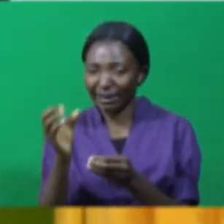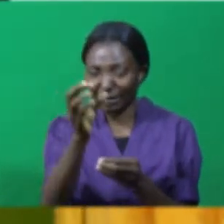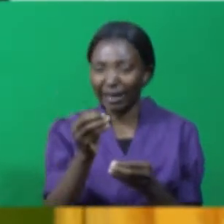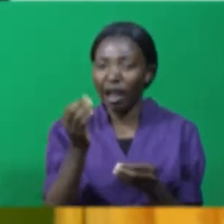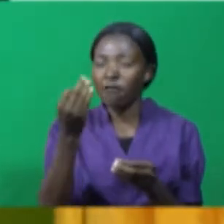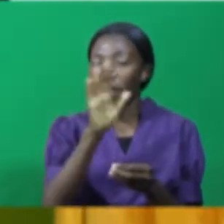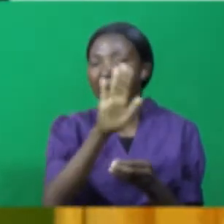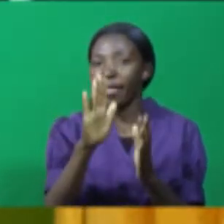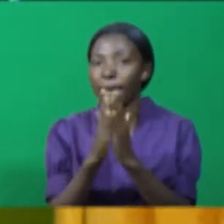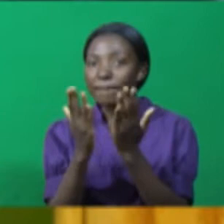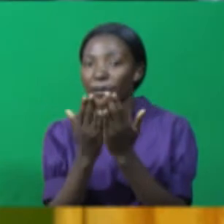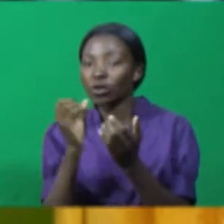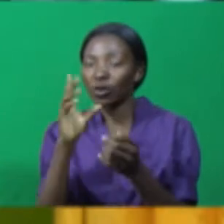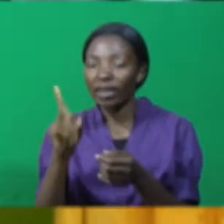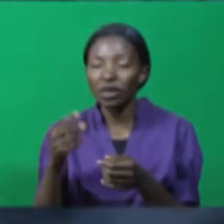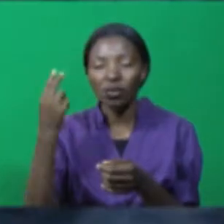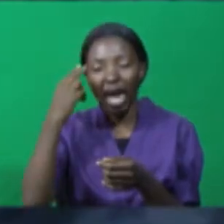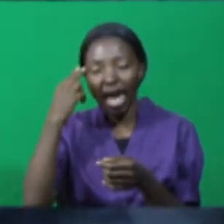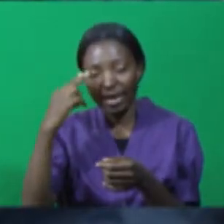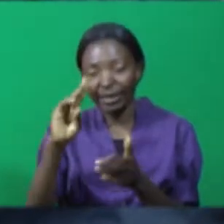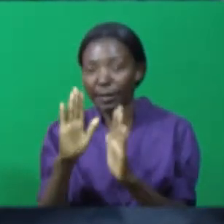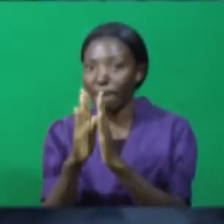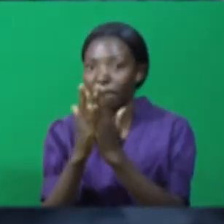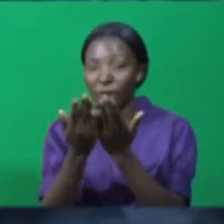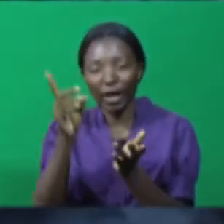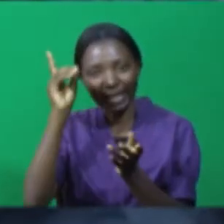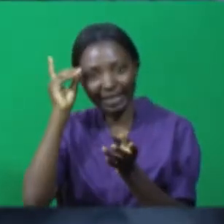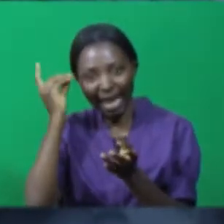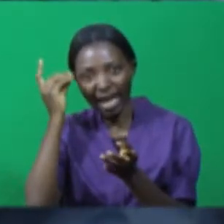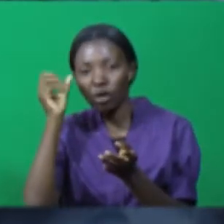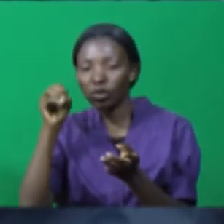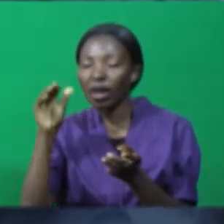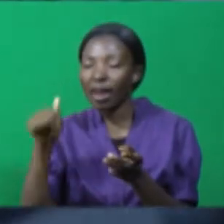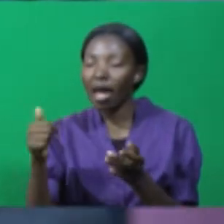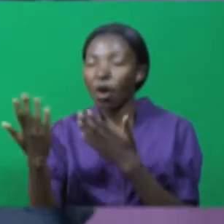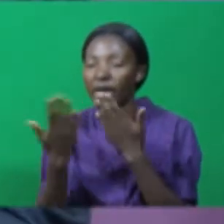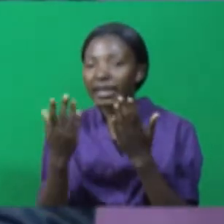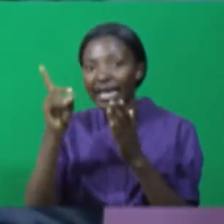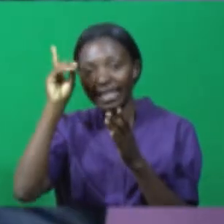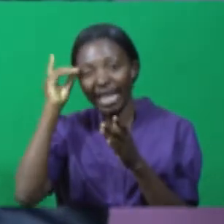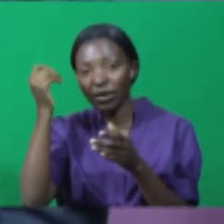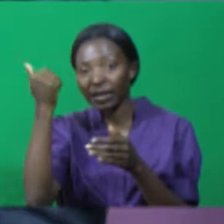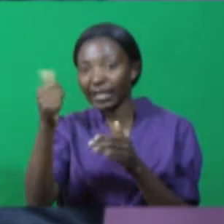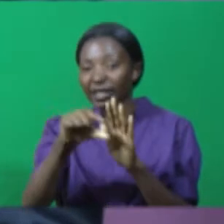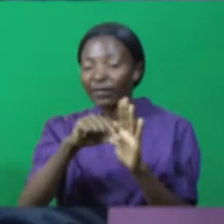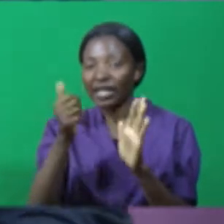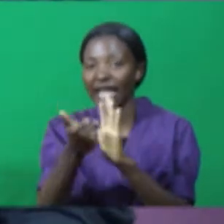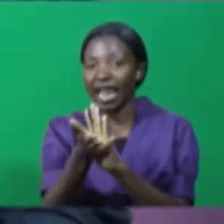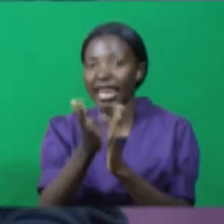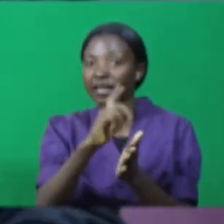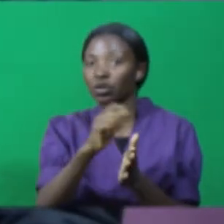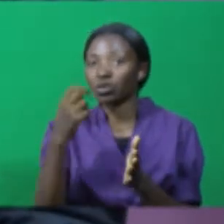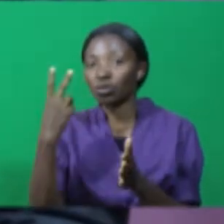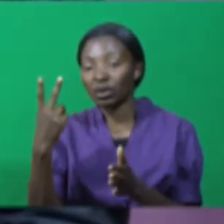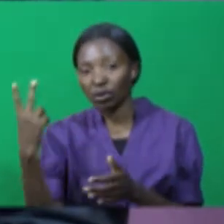Daniel arambe achijeka Daniel chapter 6 verse ya 19 kuenda pa 22 verse 19 to 22